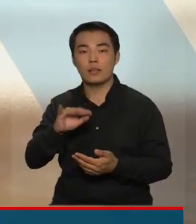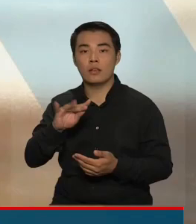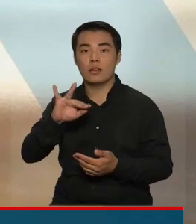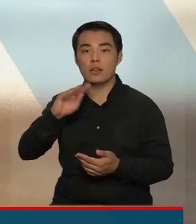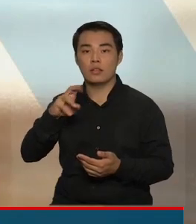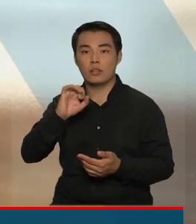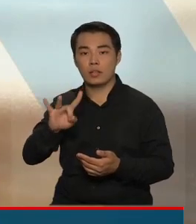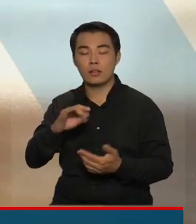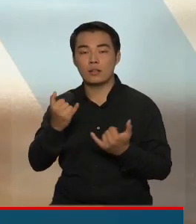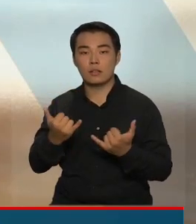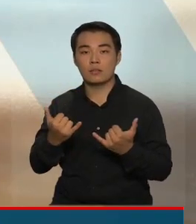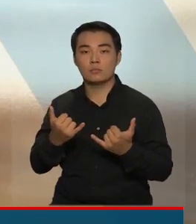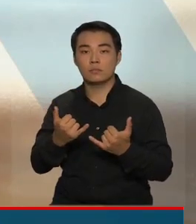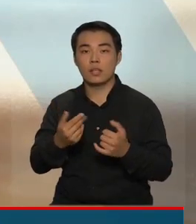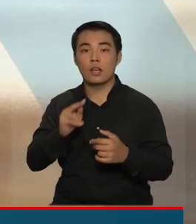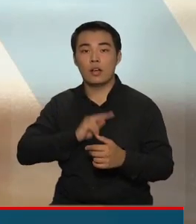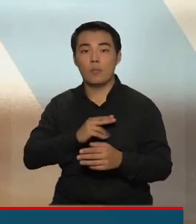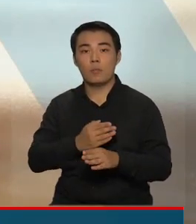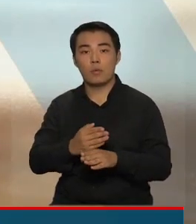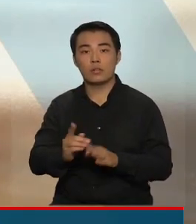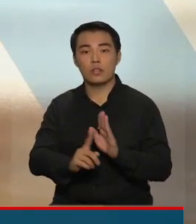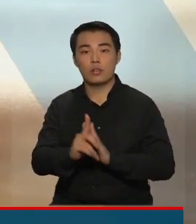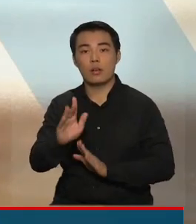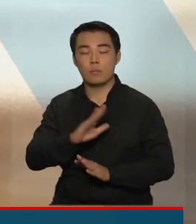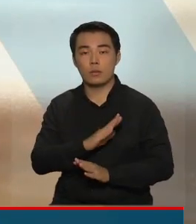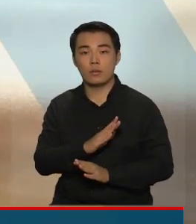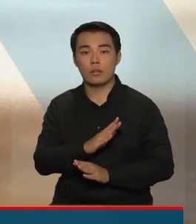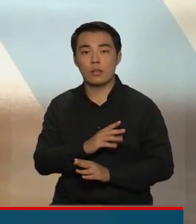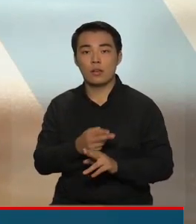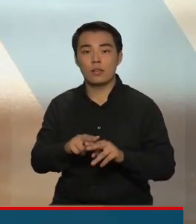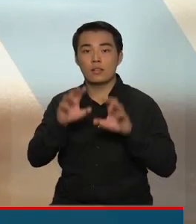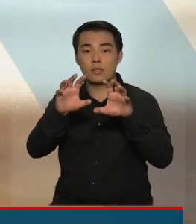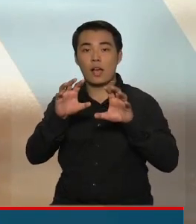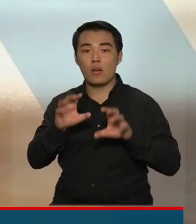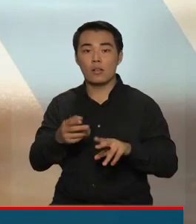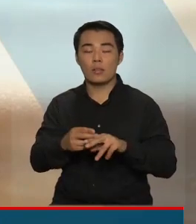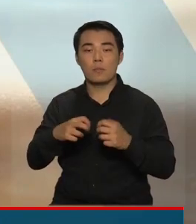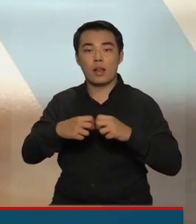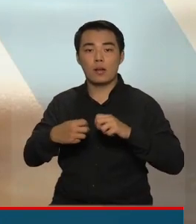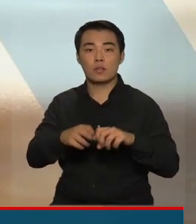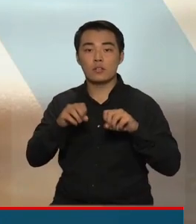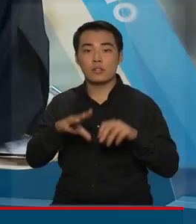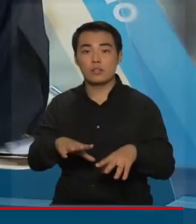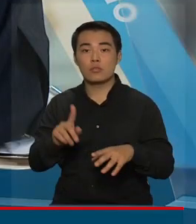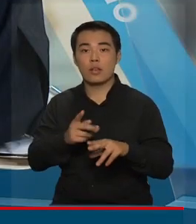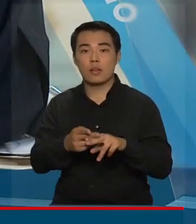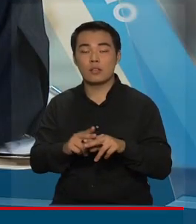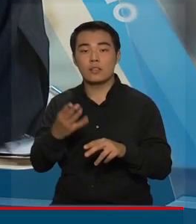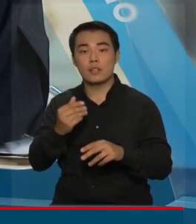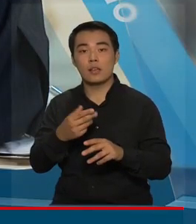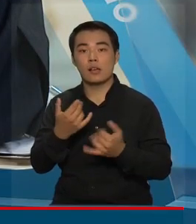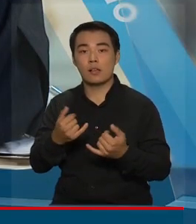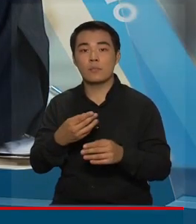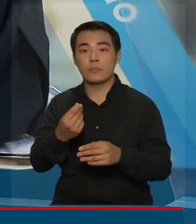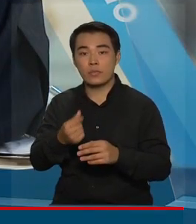Риддерде жұмыстарды кешірек бастадық, айту керек. Оны заңды мәселелерін шешіп алып дегенше, қаражат бөлім